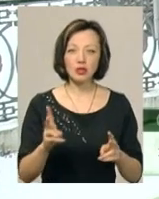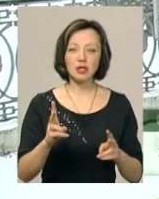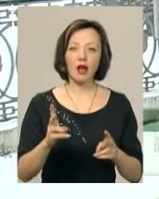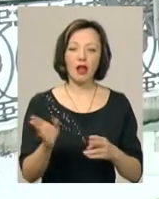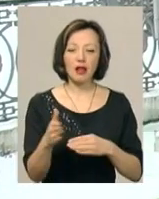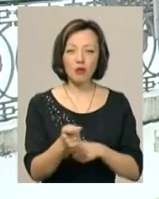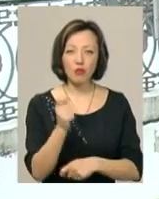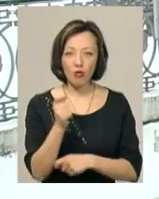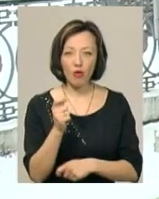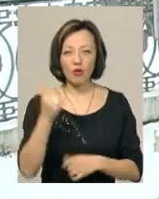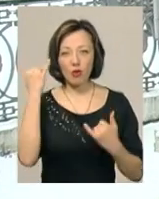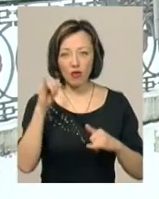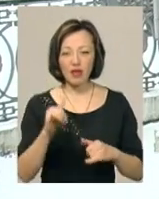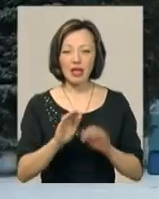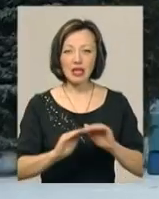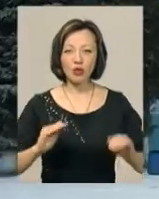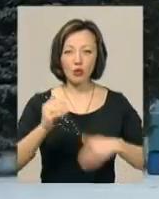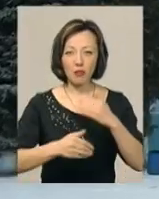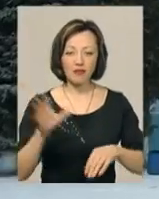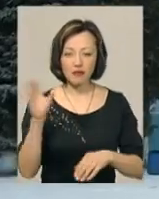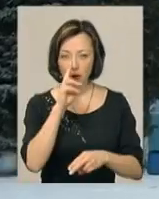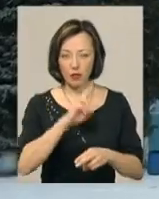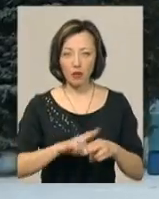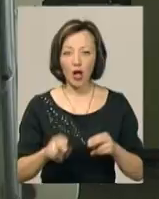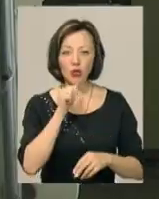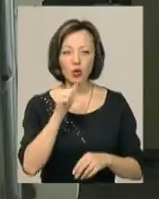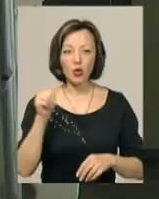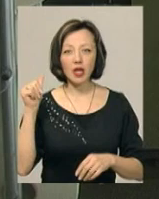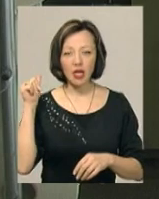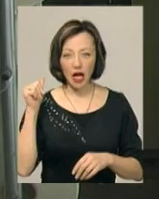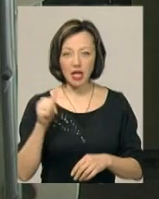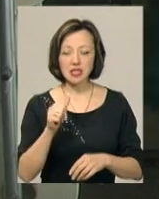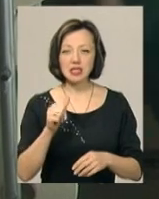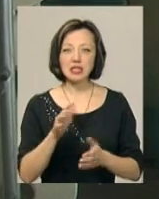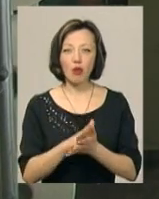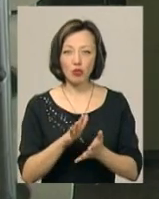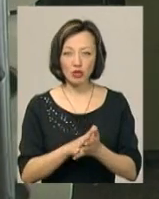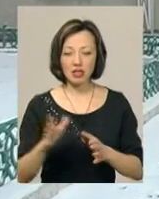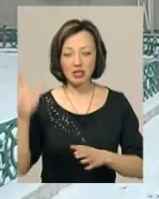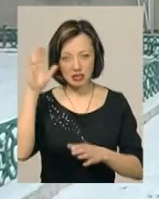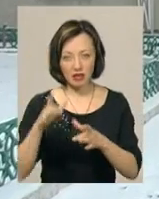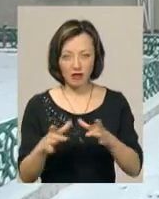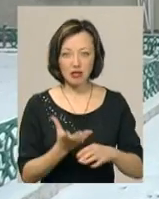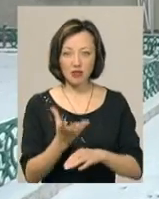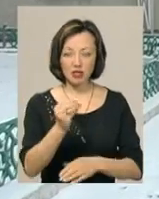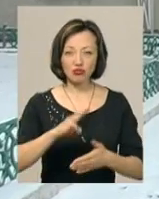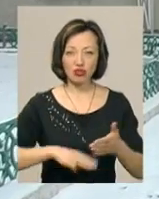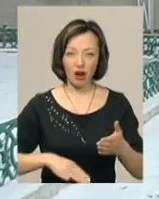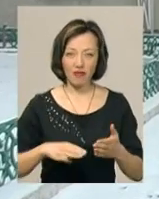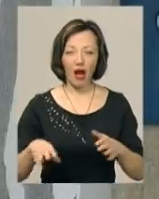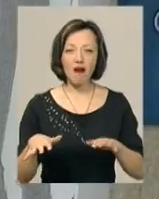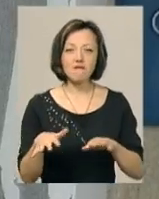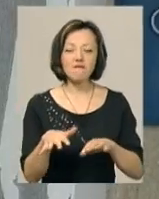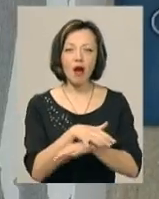діти. Все це пропало. Торік за забруднення ставка штраф сплатила трикотажна фабрика, стверджує селищний голова